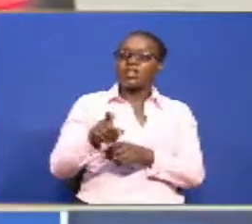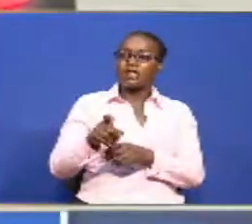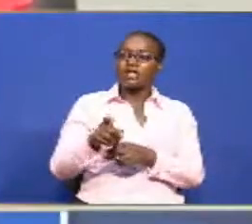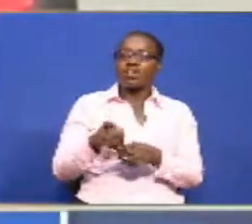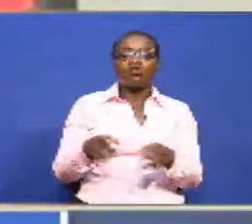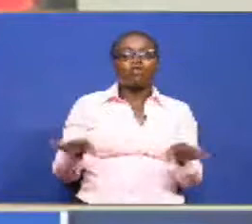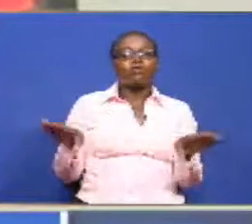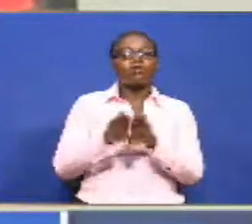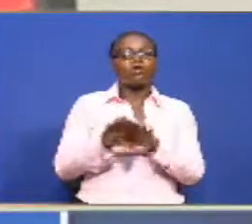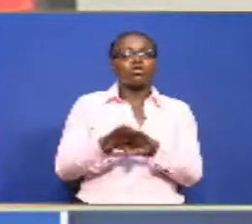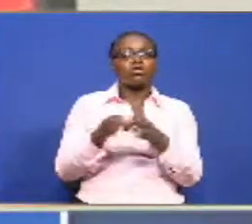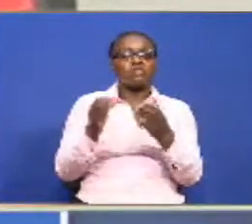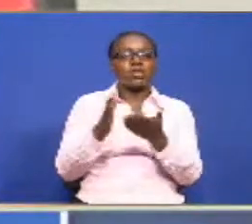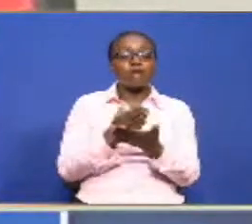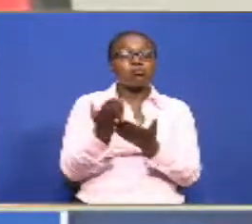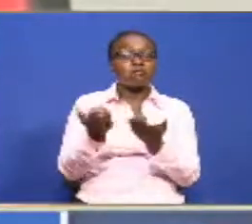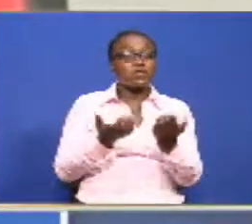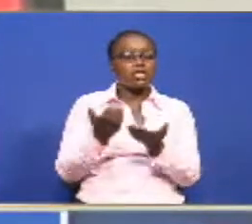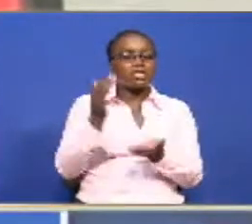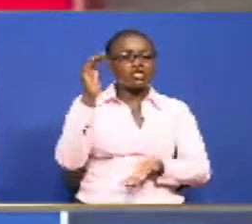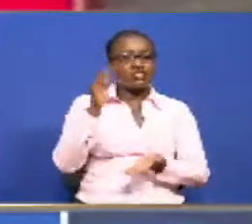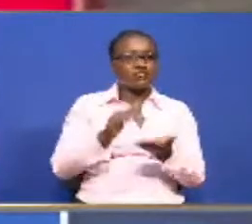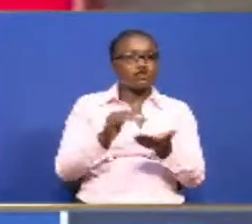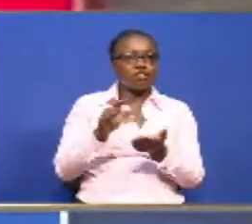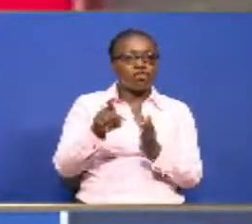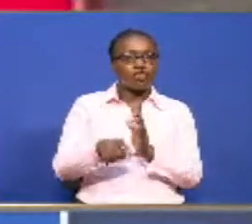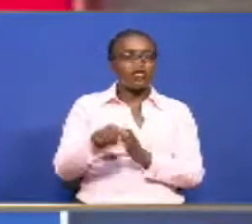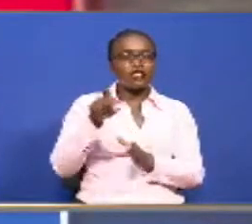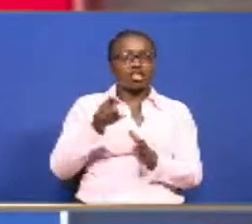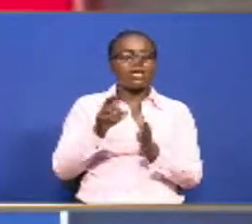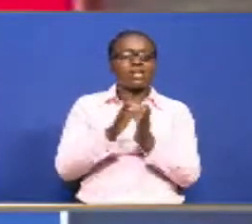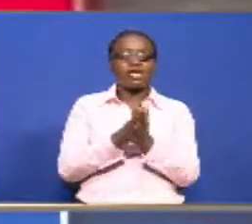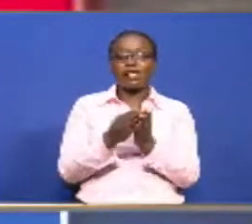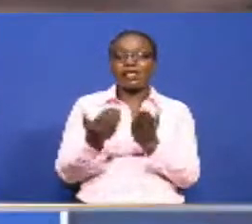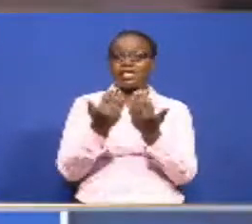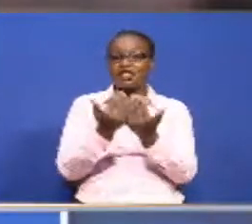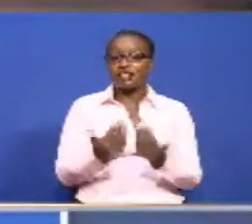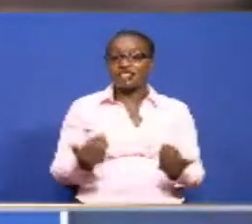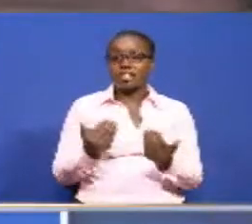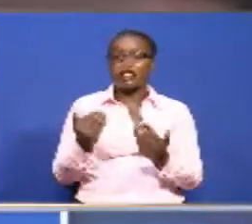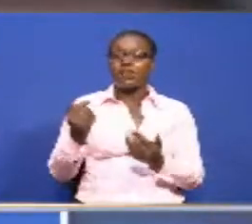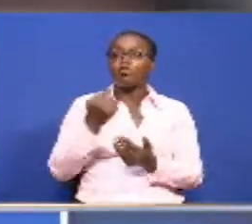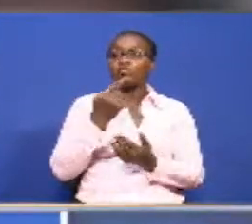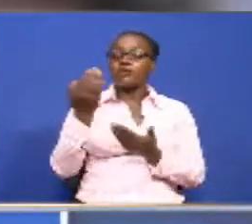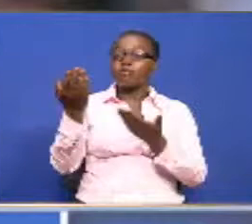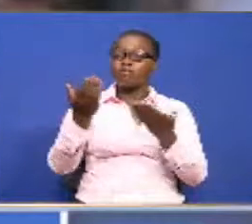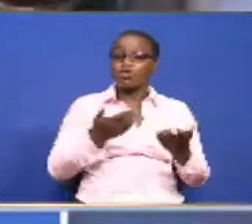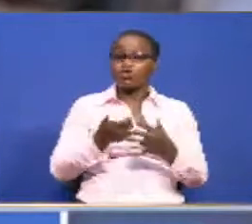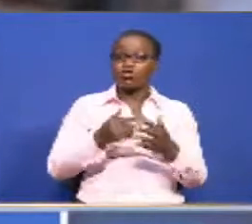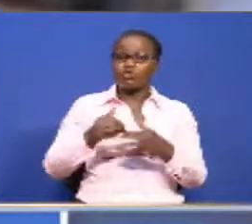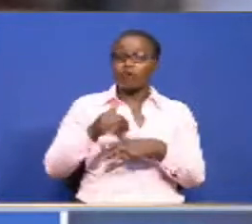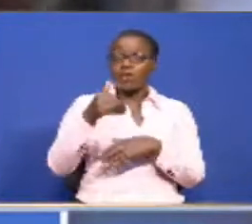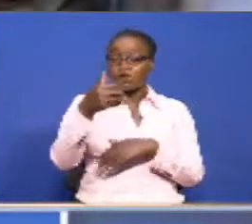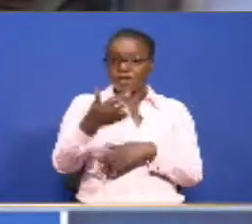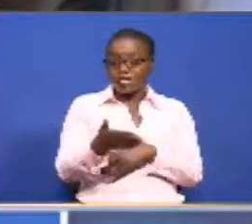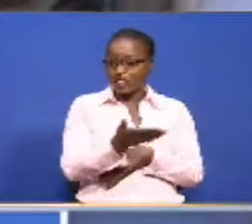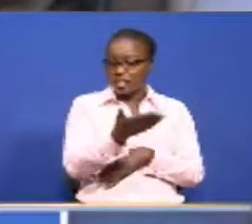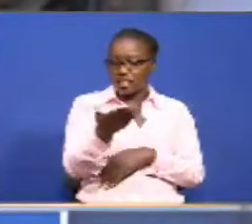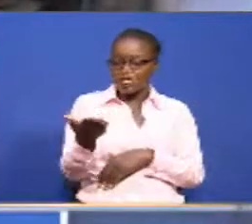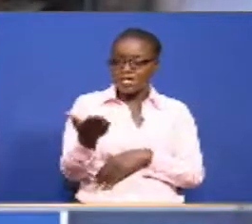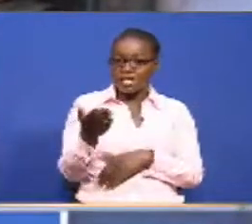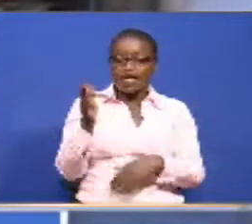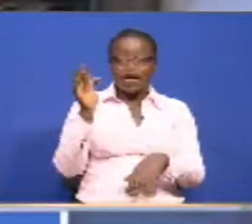kwa baadhi ya biashara, kupungua kwa mahitaji pamoja na bidhaa zinazoagizwa kutoka nje, hali ambayo